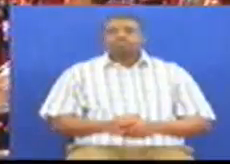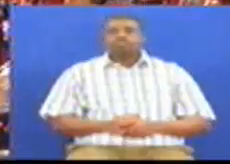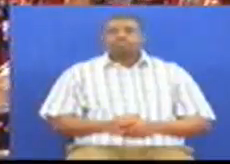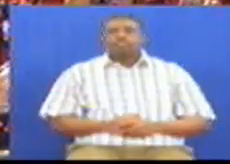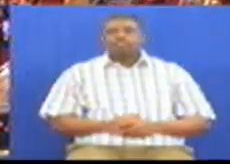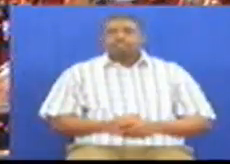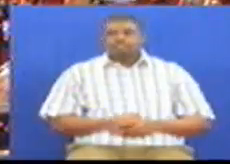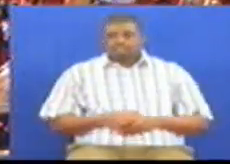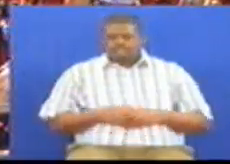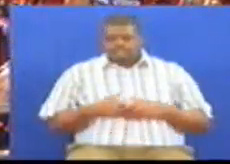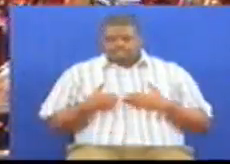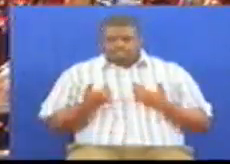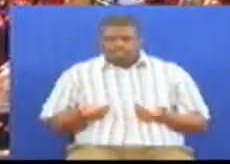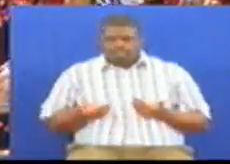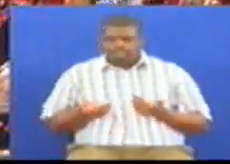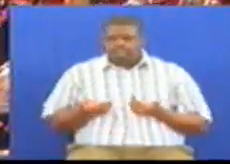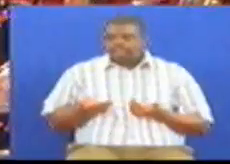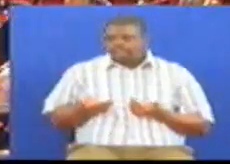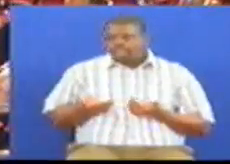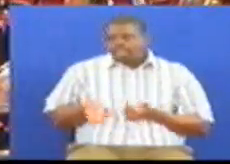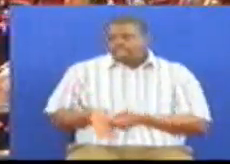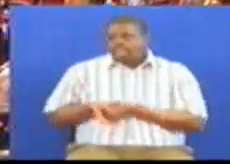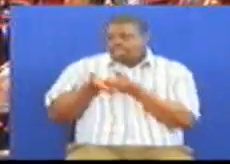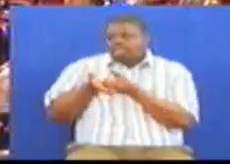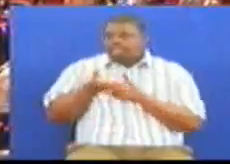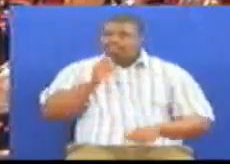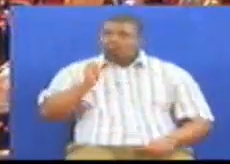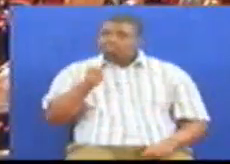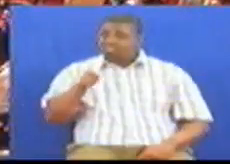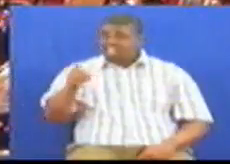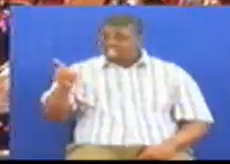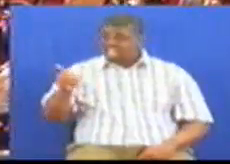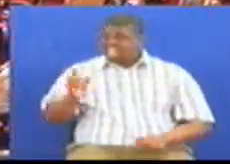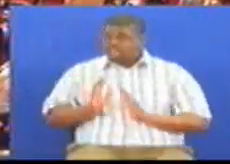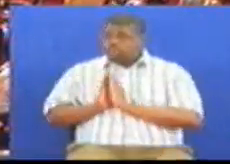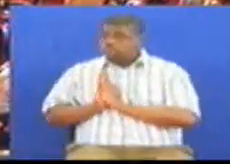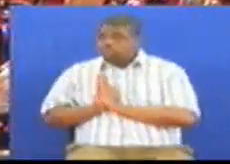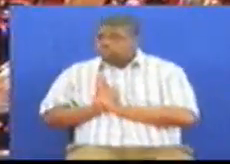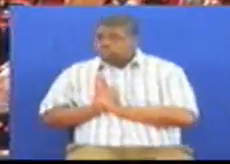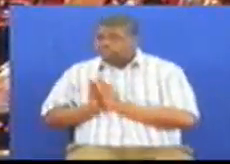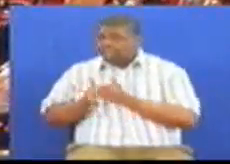Mheshimiwa Naibu Waziri, Mheshimiwa Naibu Spika, na kushukuru sana kwa nafasi hii.